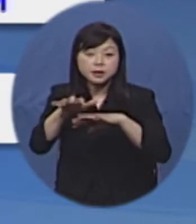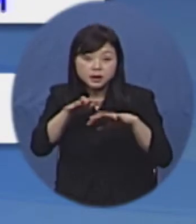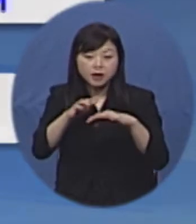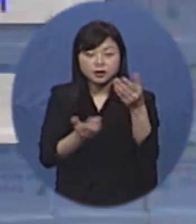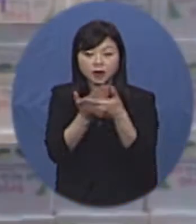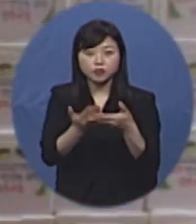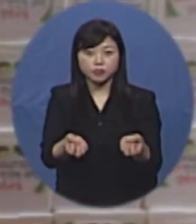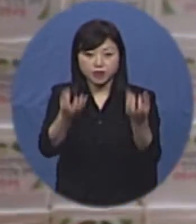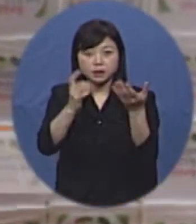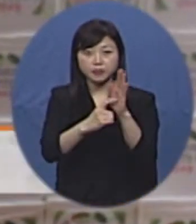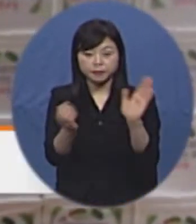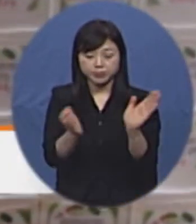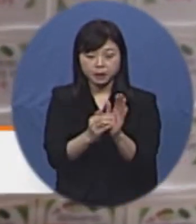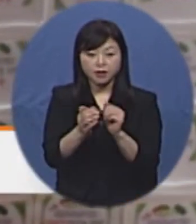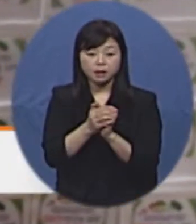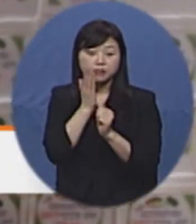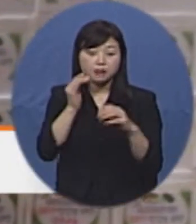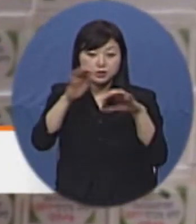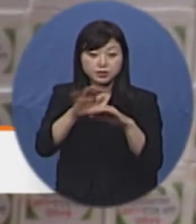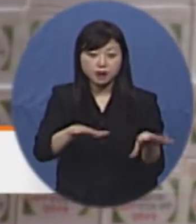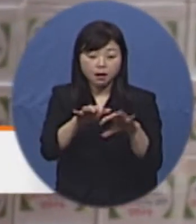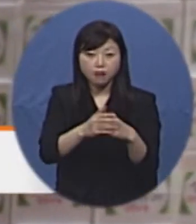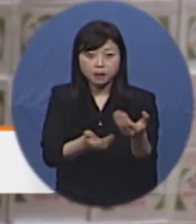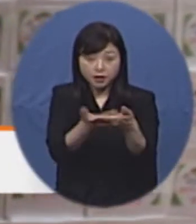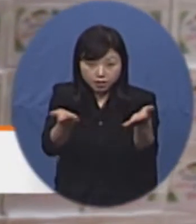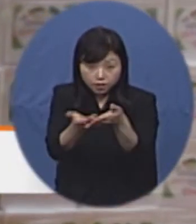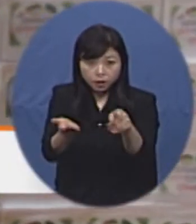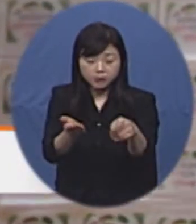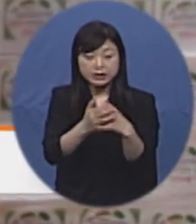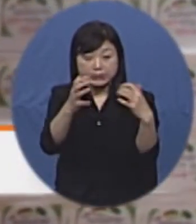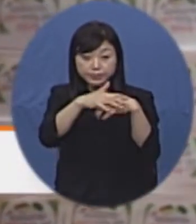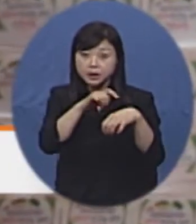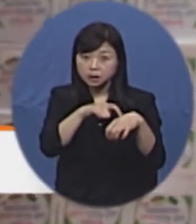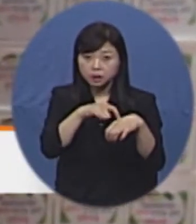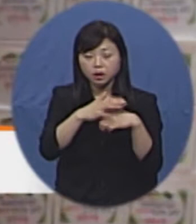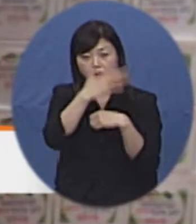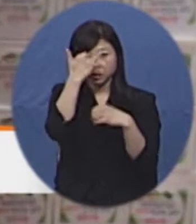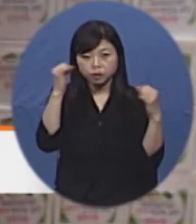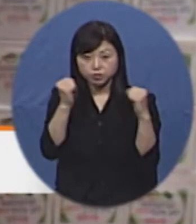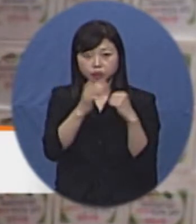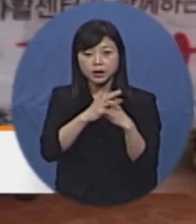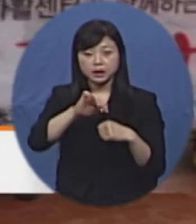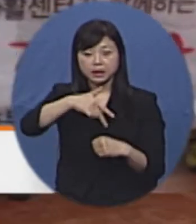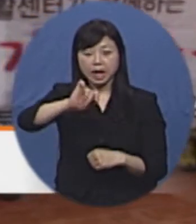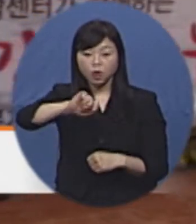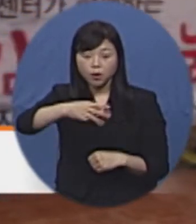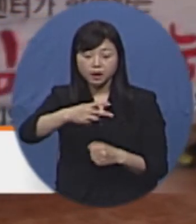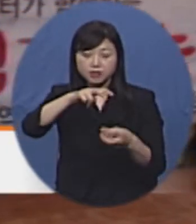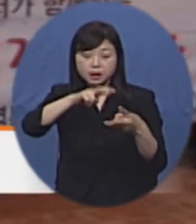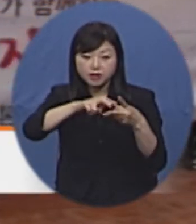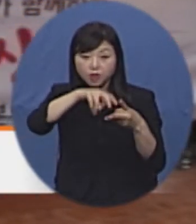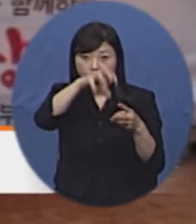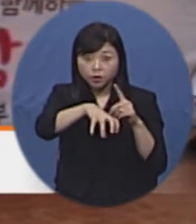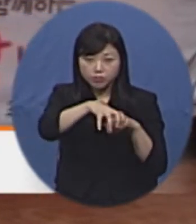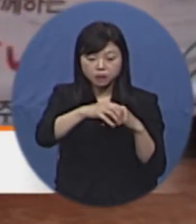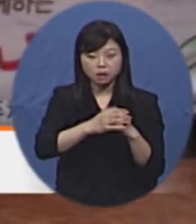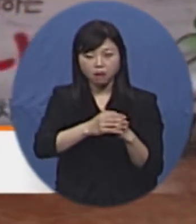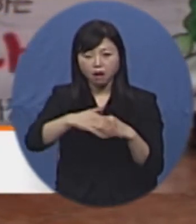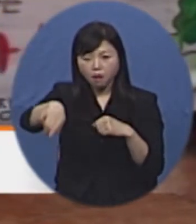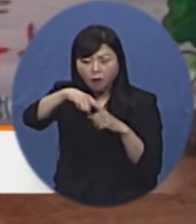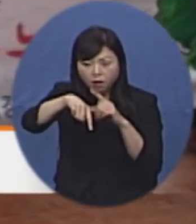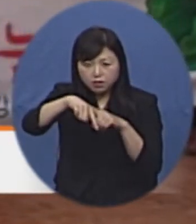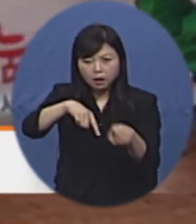개최했습니다. 한편 김장 나눔 행사에서 당근 김치는 충북광역자활센터를 통해 도내 주거복지